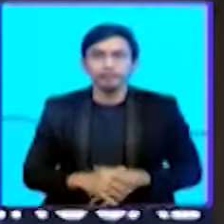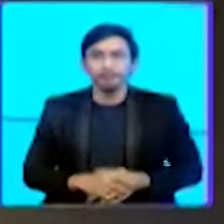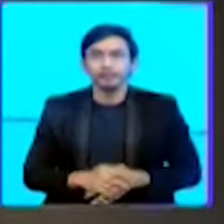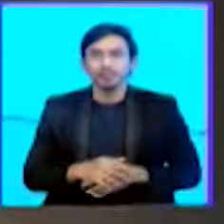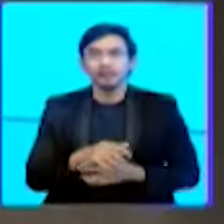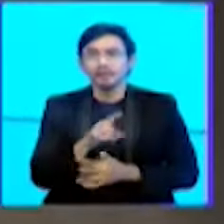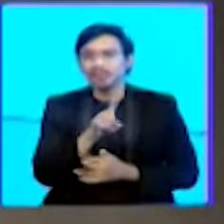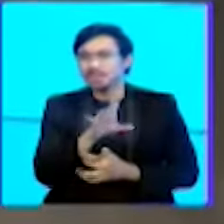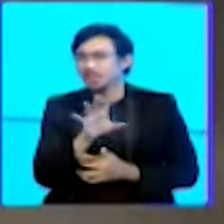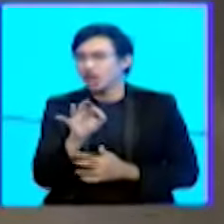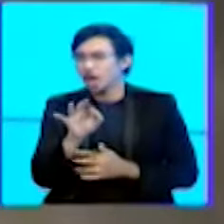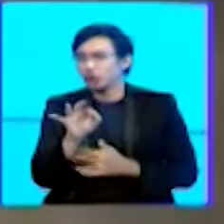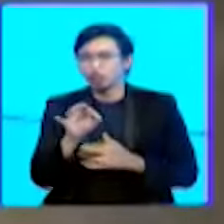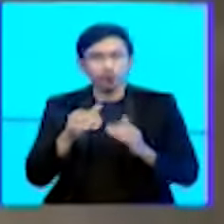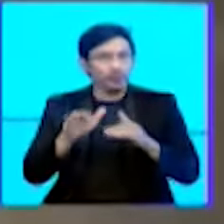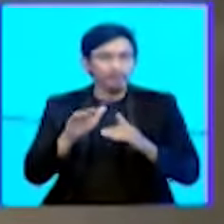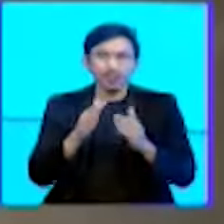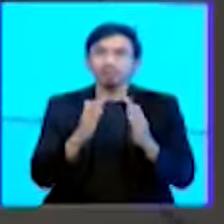rusak